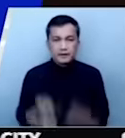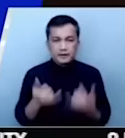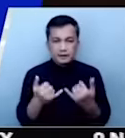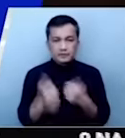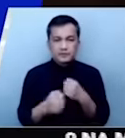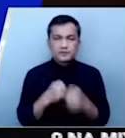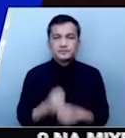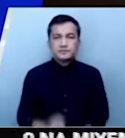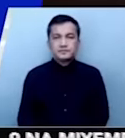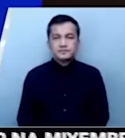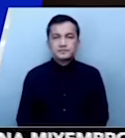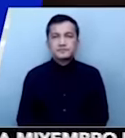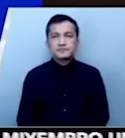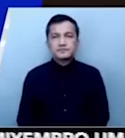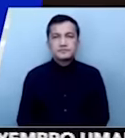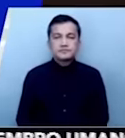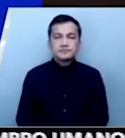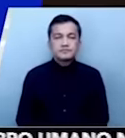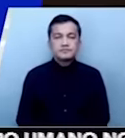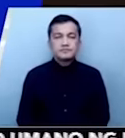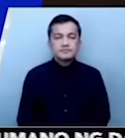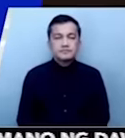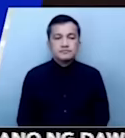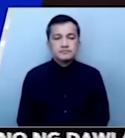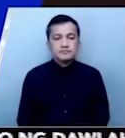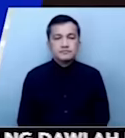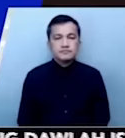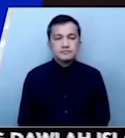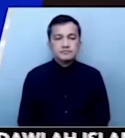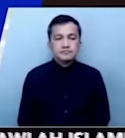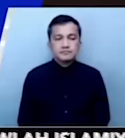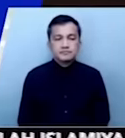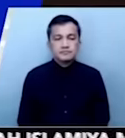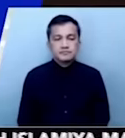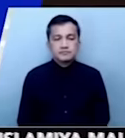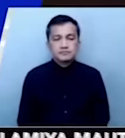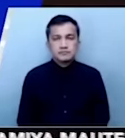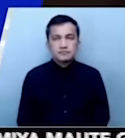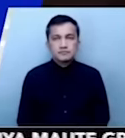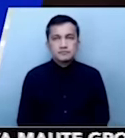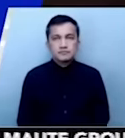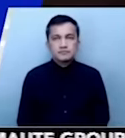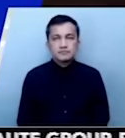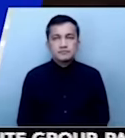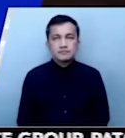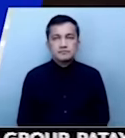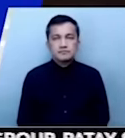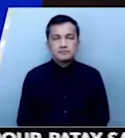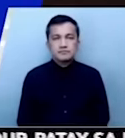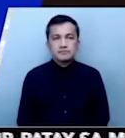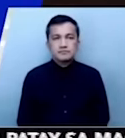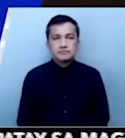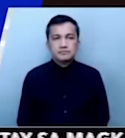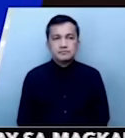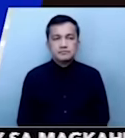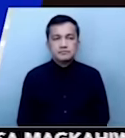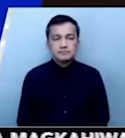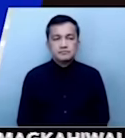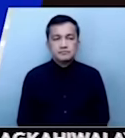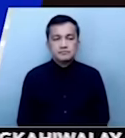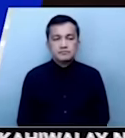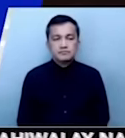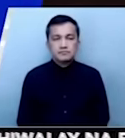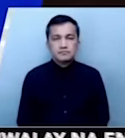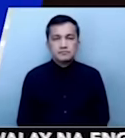Trade, investment, cultural. So lots of things. Very a